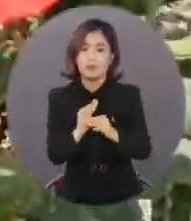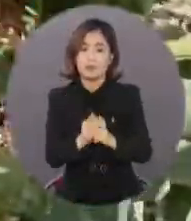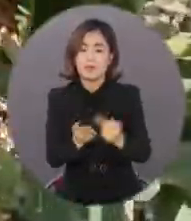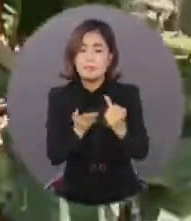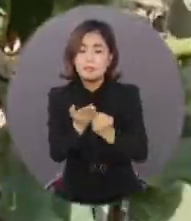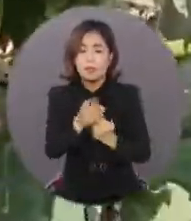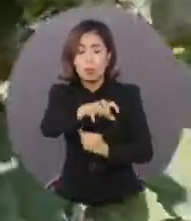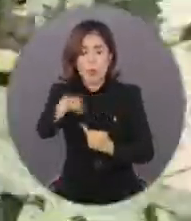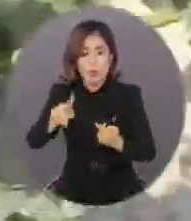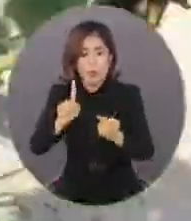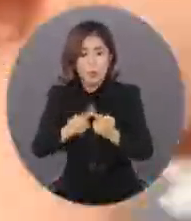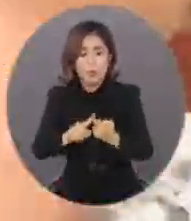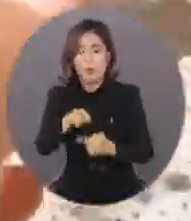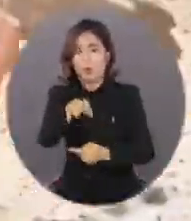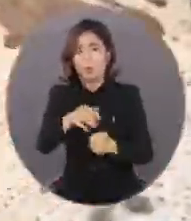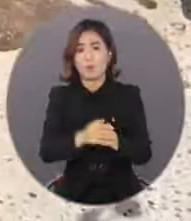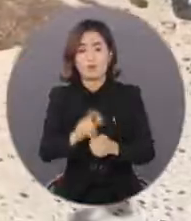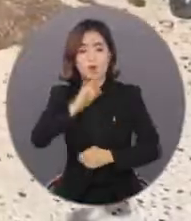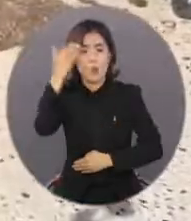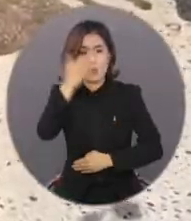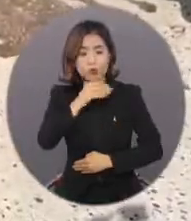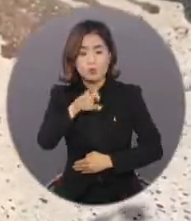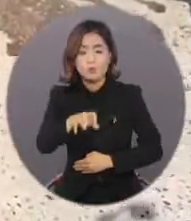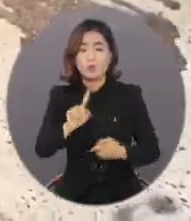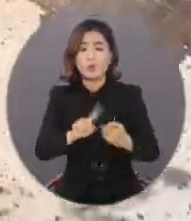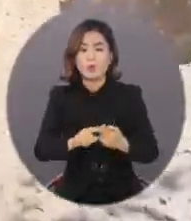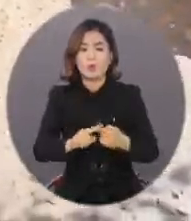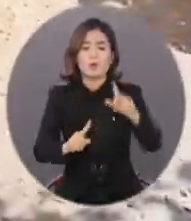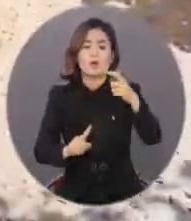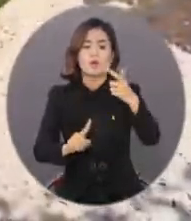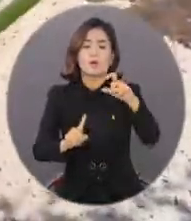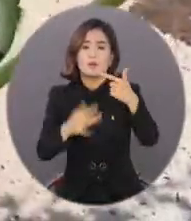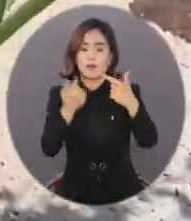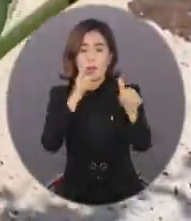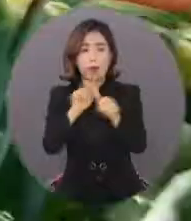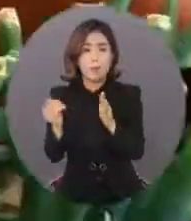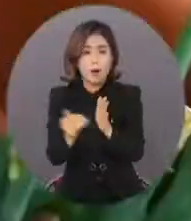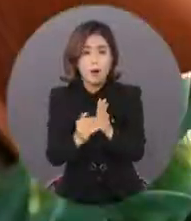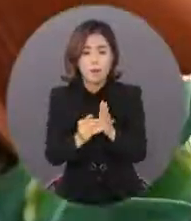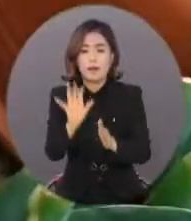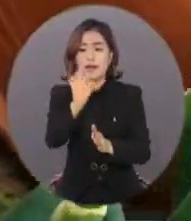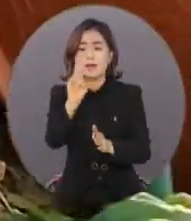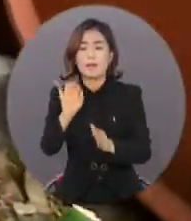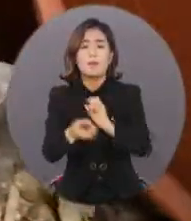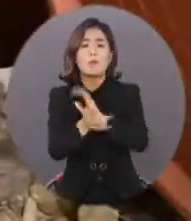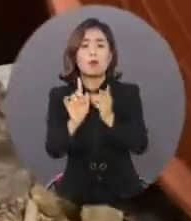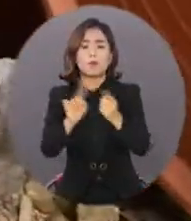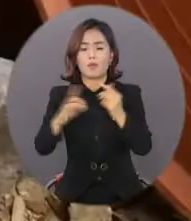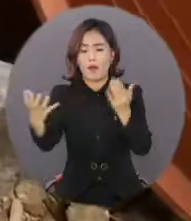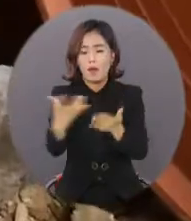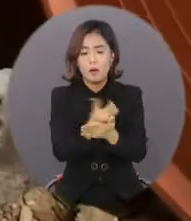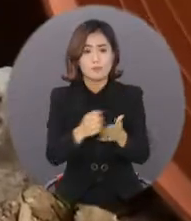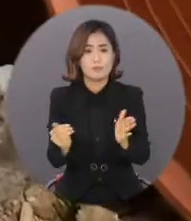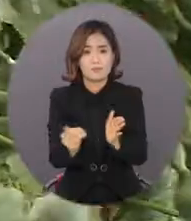어촌과 도서 지역 마을이 대상인데 여수해경은 올해만 벌써 16명을 적발했고 양귀비 370여 주를